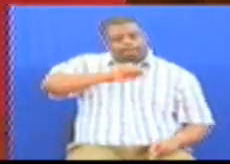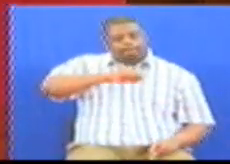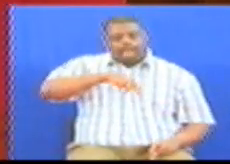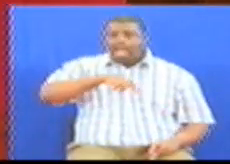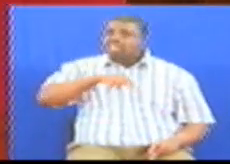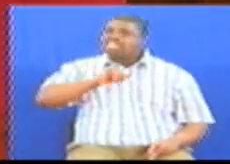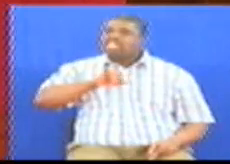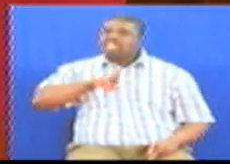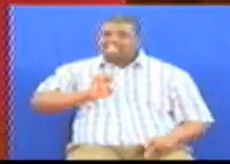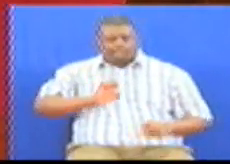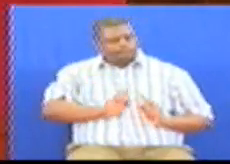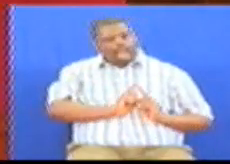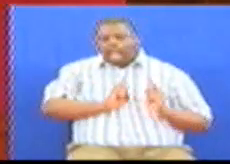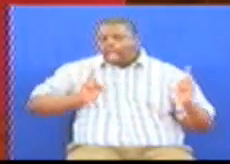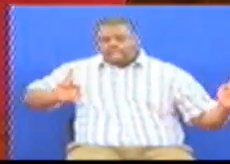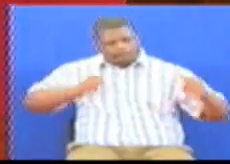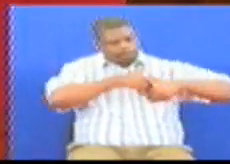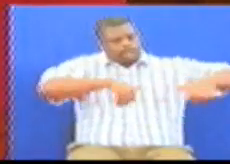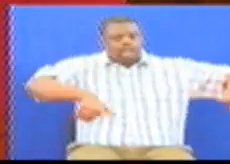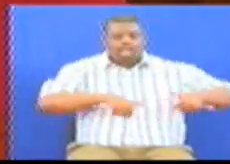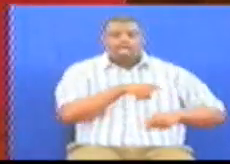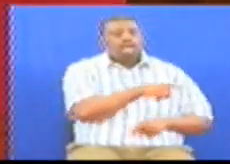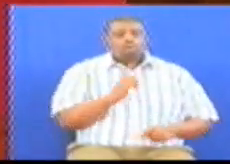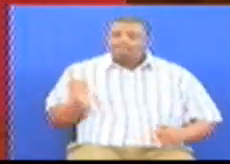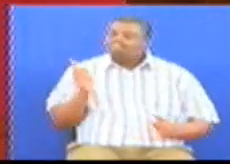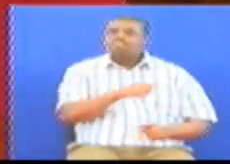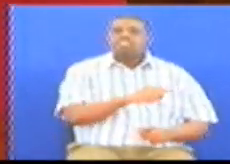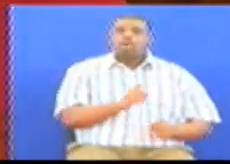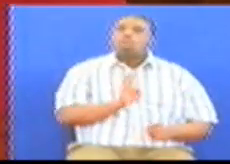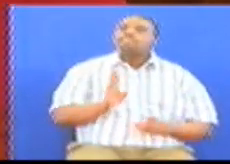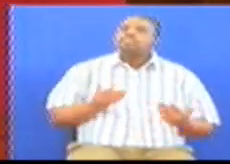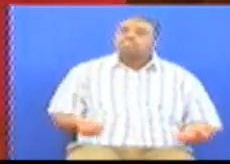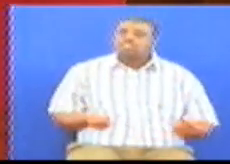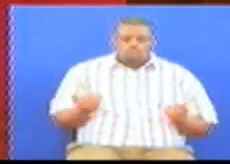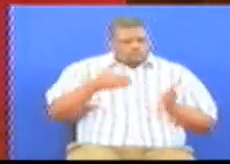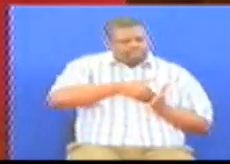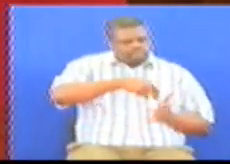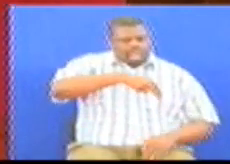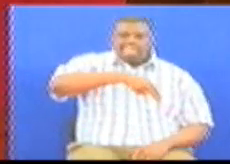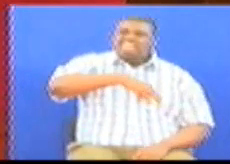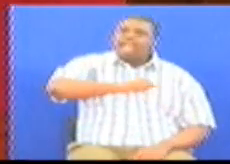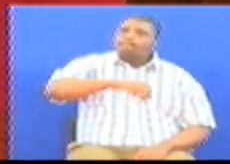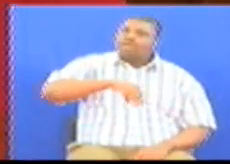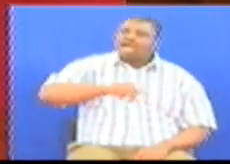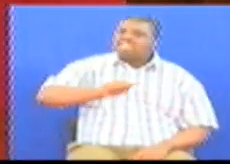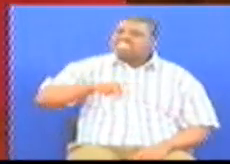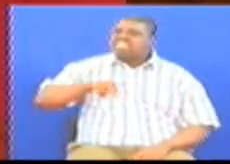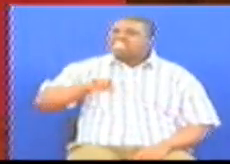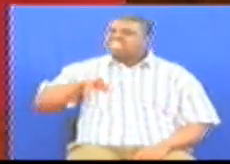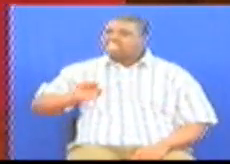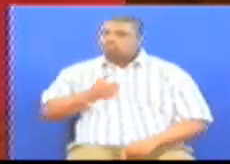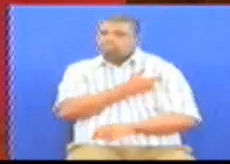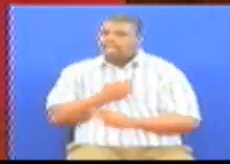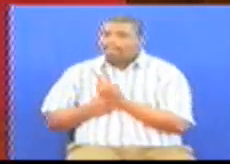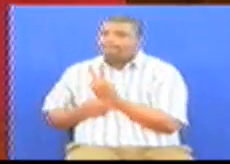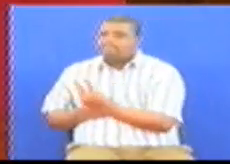100, sehemu nyingine kilomita 90. Hao wageni watapita wapi? Na akifika na Manyere kuna hospitali mbili. Hospitali Mission